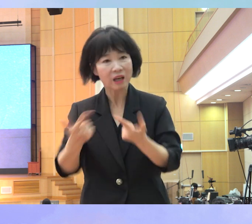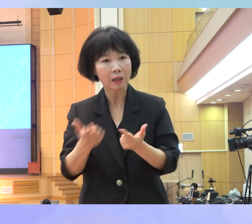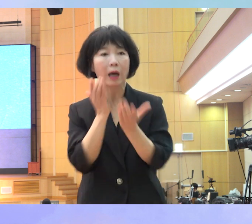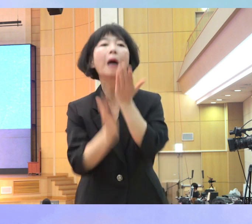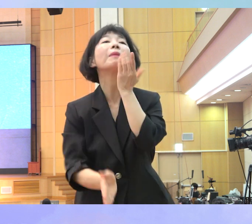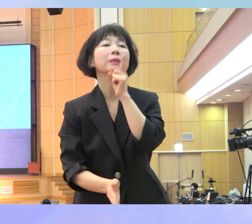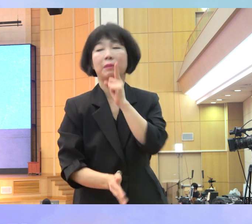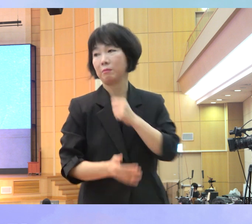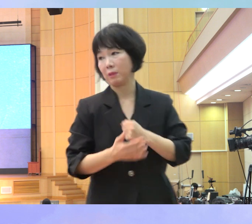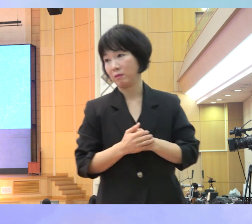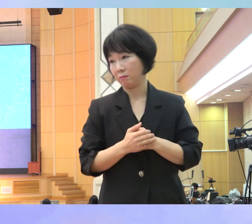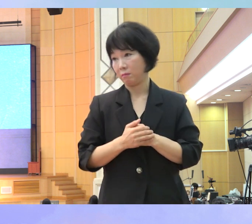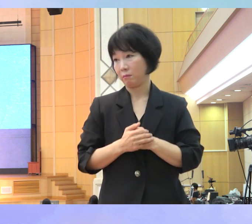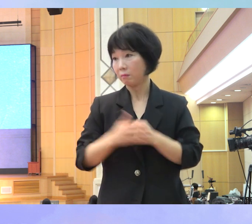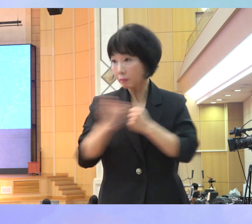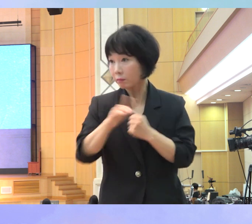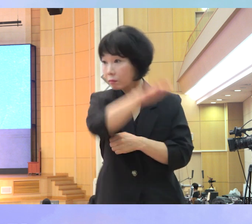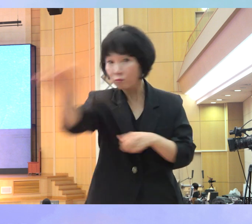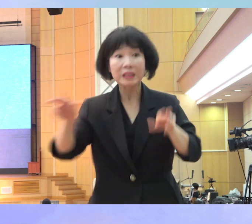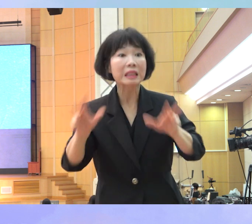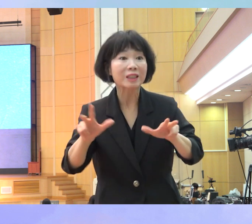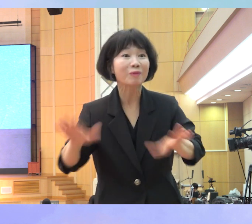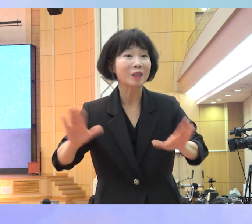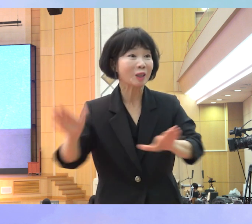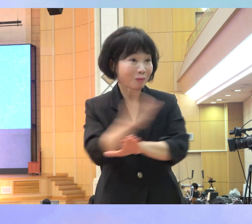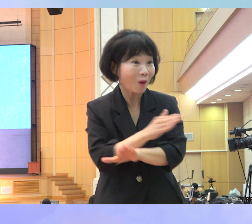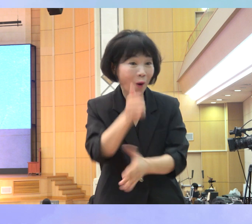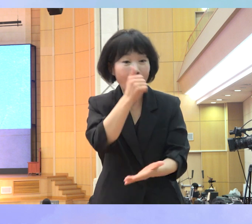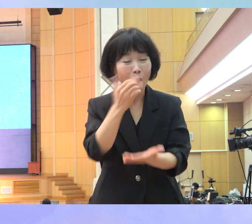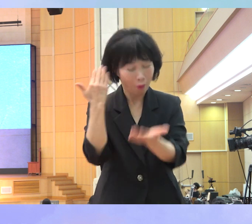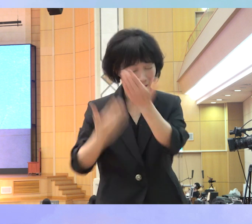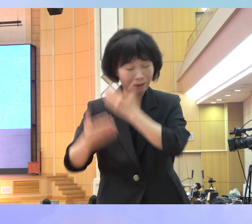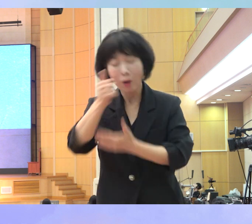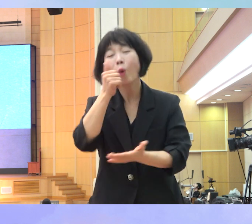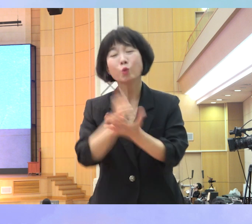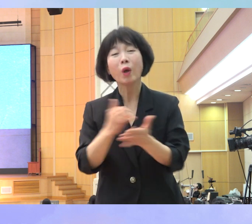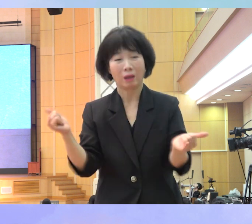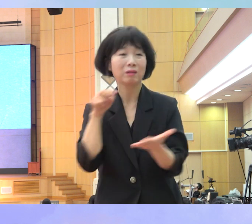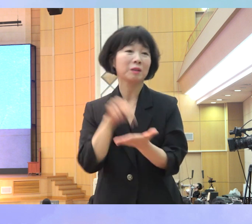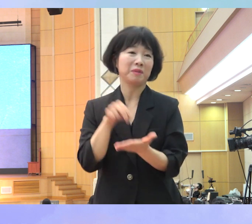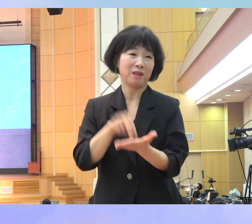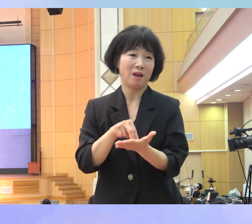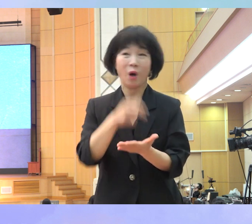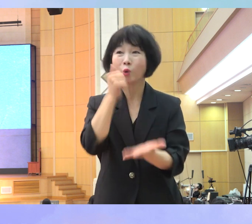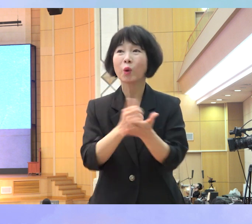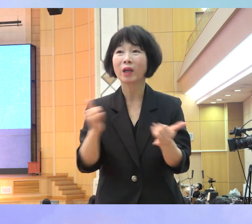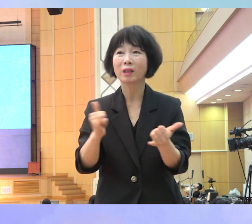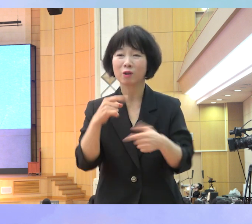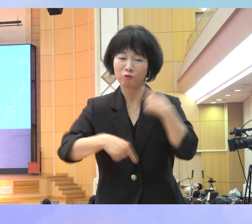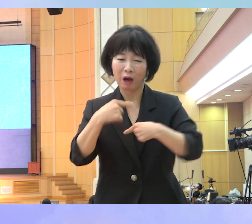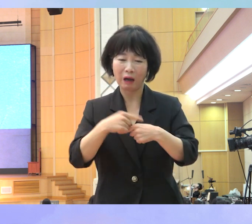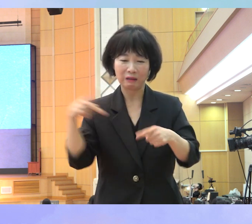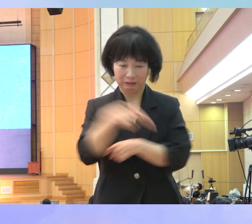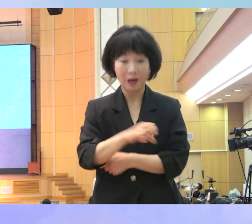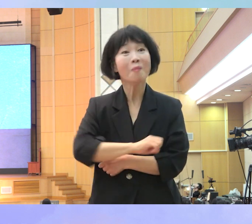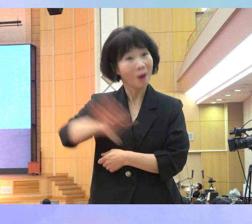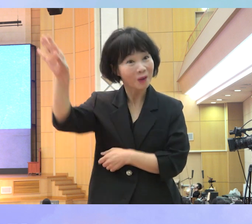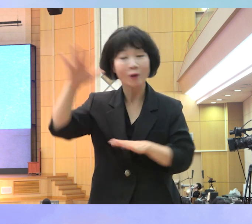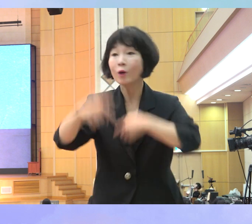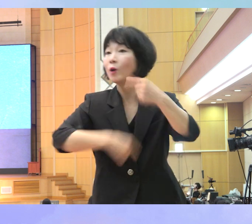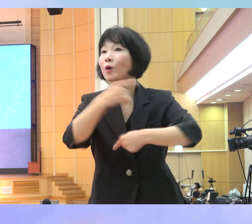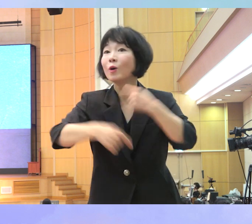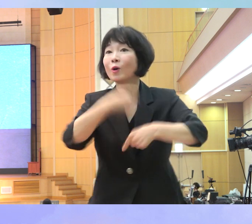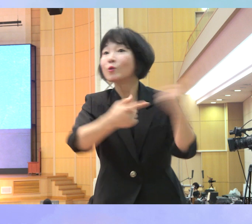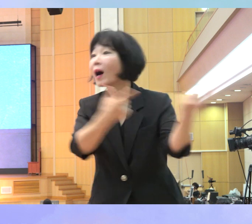그래서 여러분, 우리는 이제 죄인이었던 그런 죄인의 말투 다 버려버리고, 따라하겠습니다.